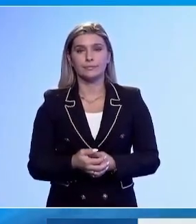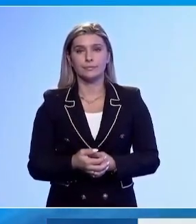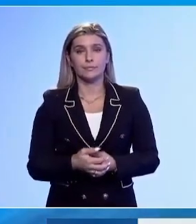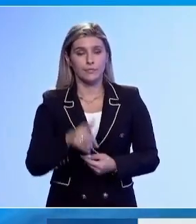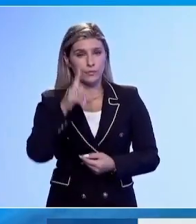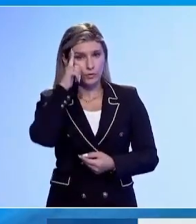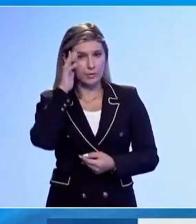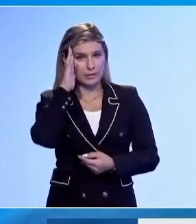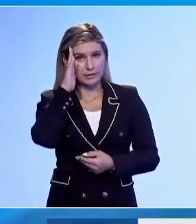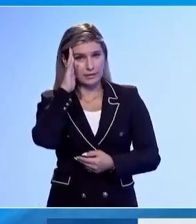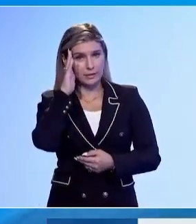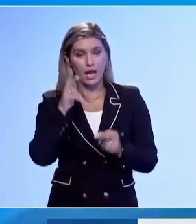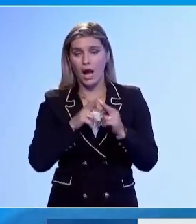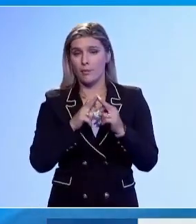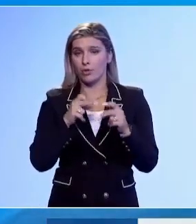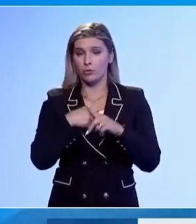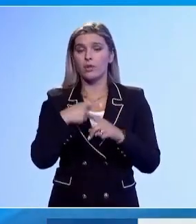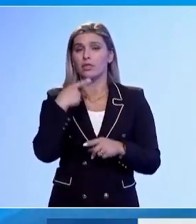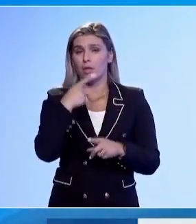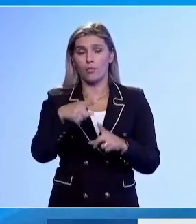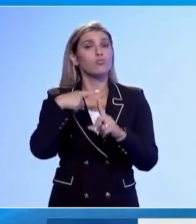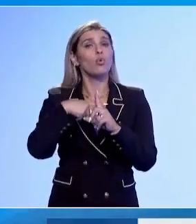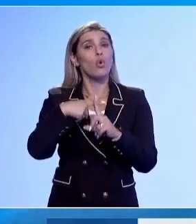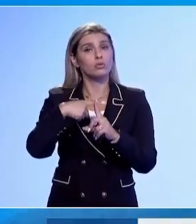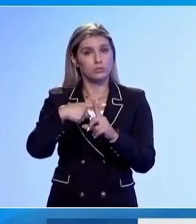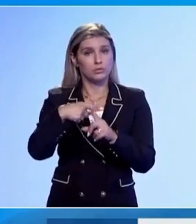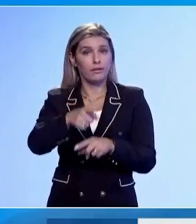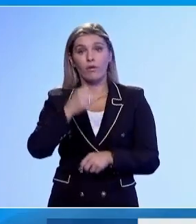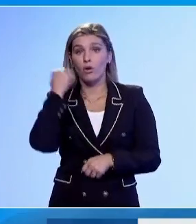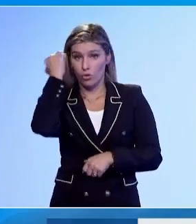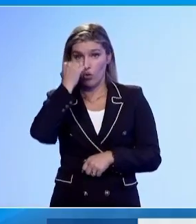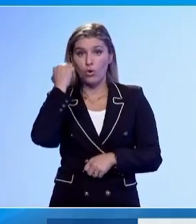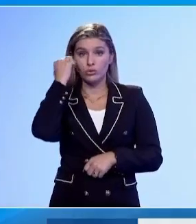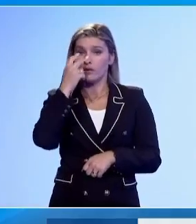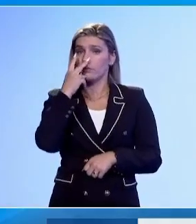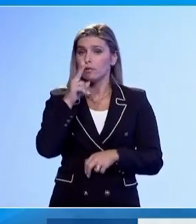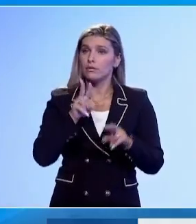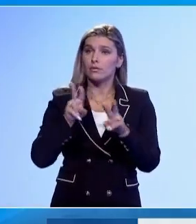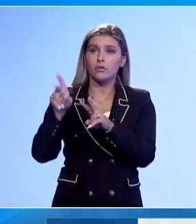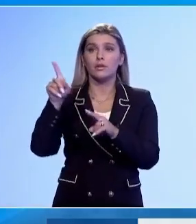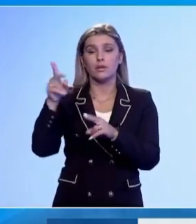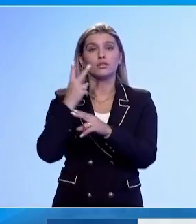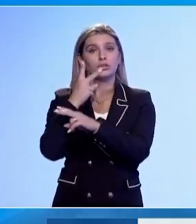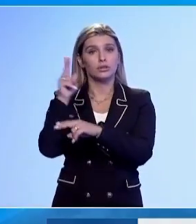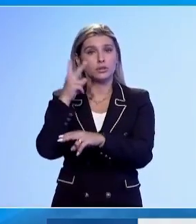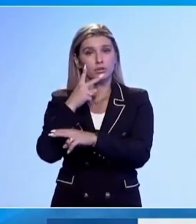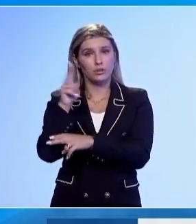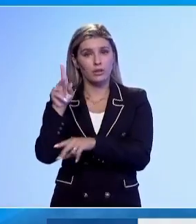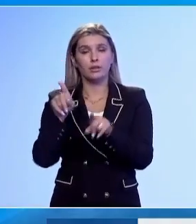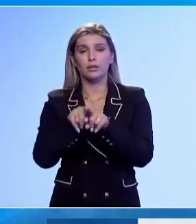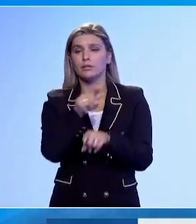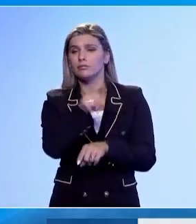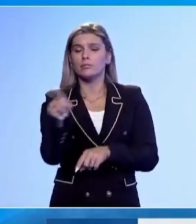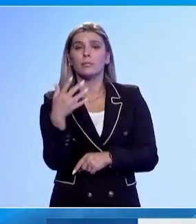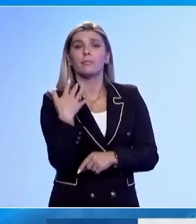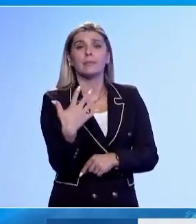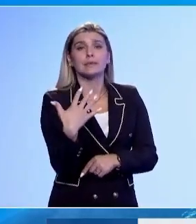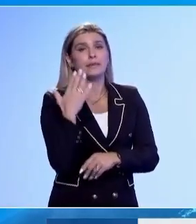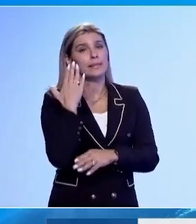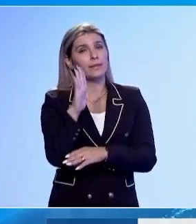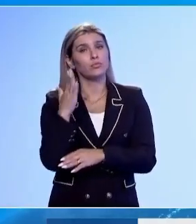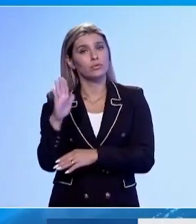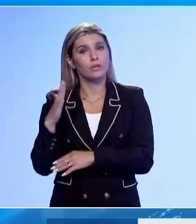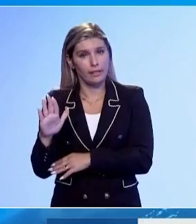Kryeministri Albin Kurti ka quajtur si zhvillim pozitiv për Kosovën në rrafshin ndërkombëtar letrën e mbi 50 deputetëve evropian,